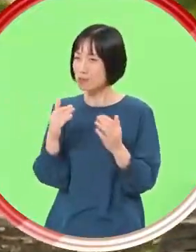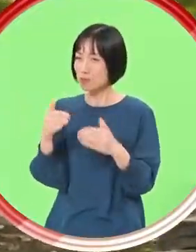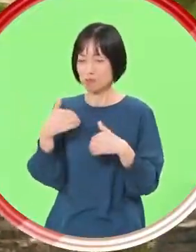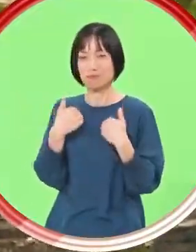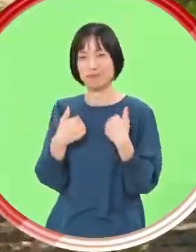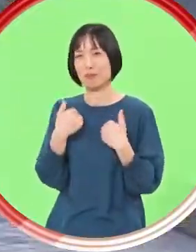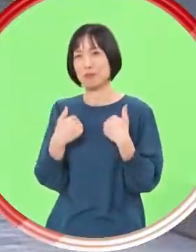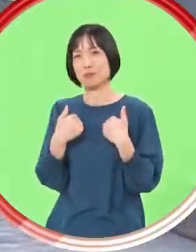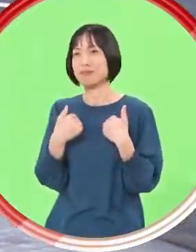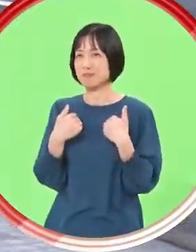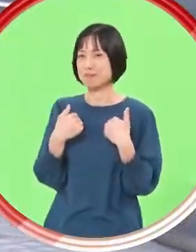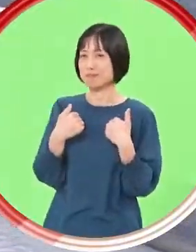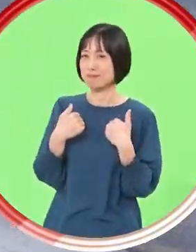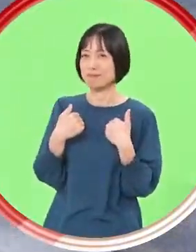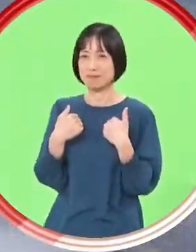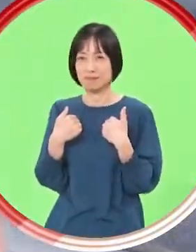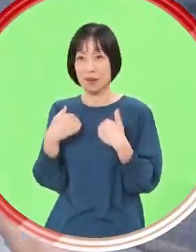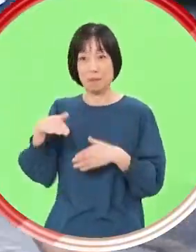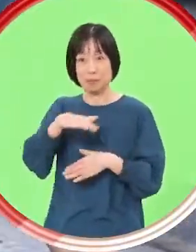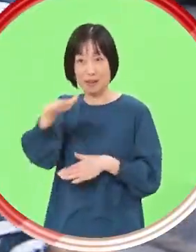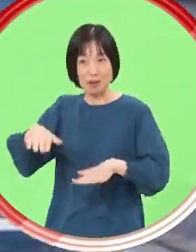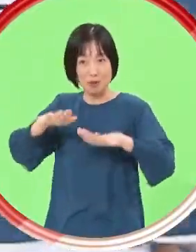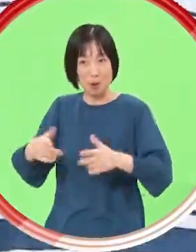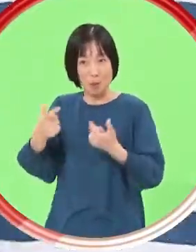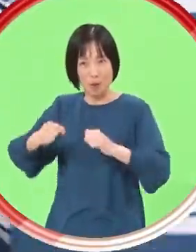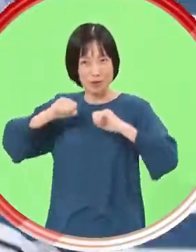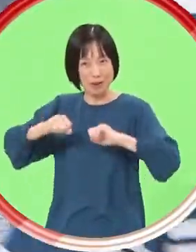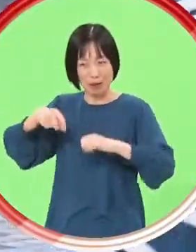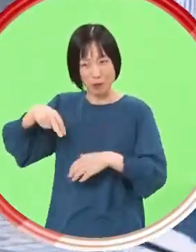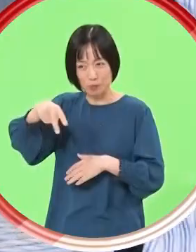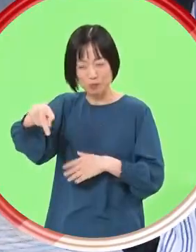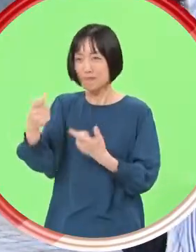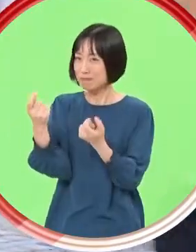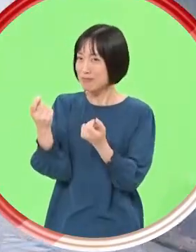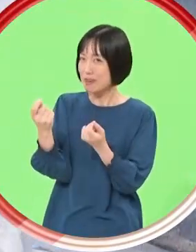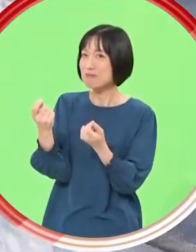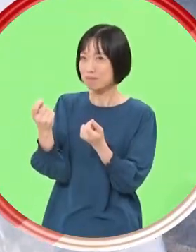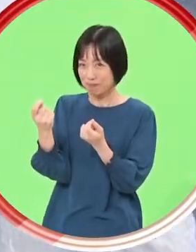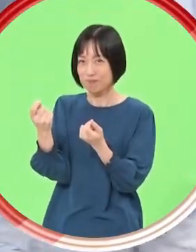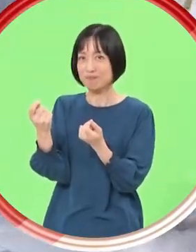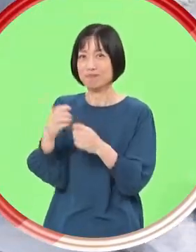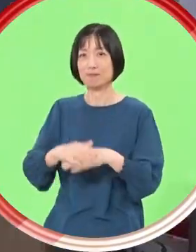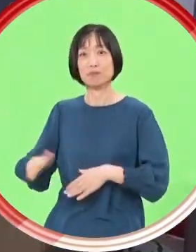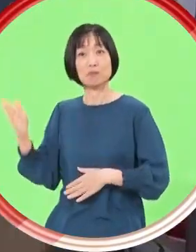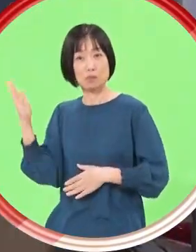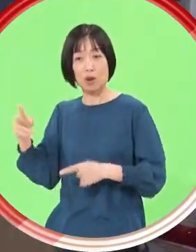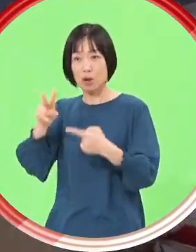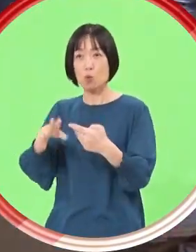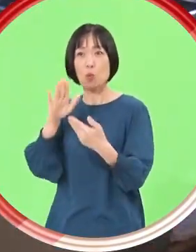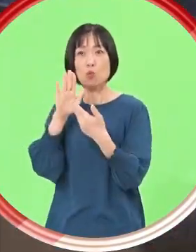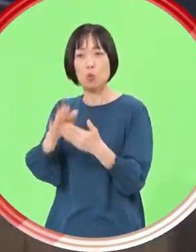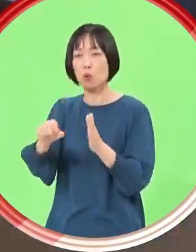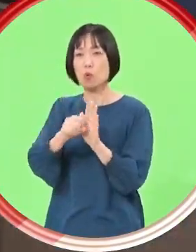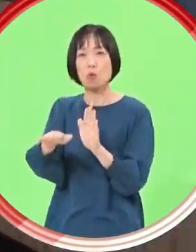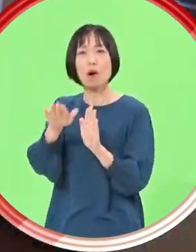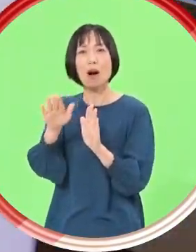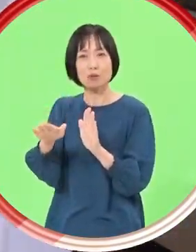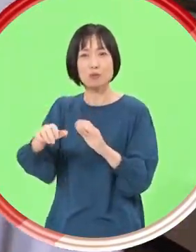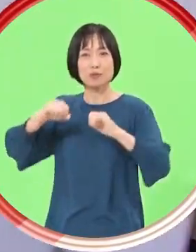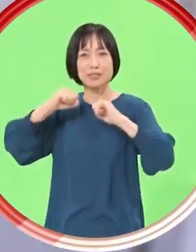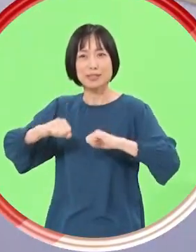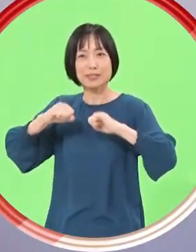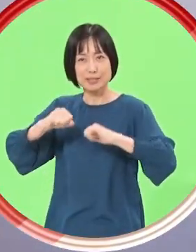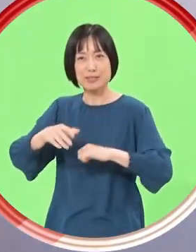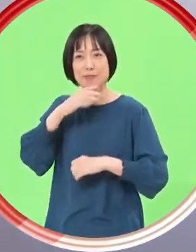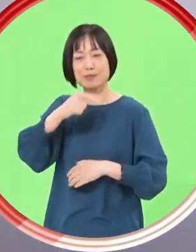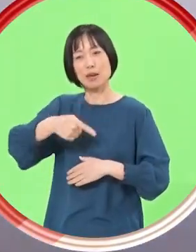こうやって話するのが楽しいです。 じゃあみんなで今日も元気にっていう感じですね。こちらでは介護予防に